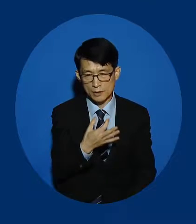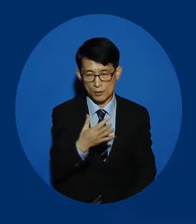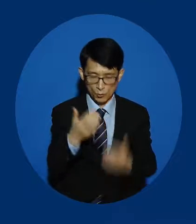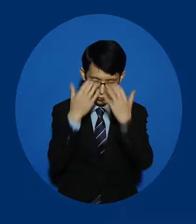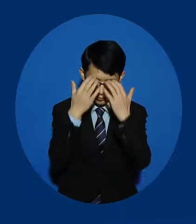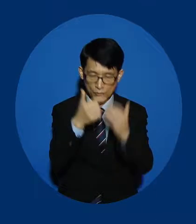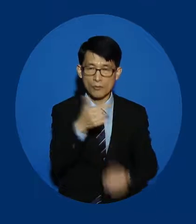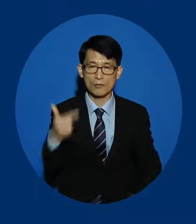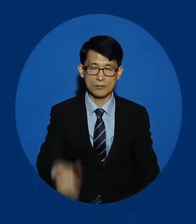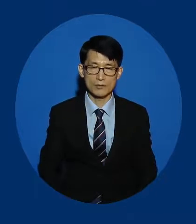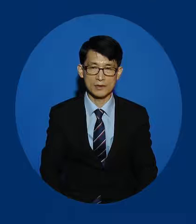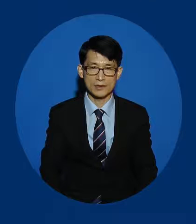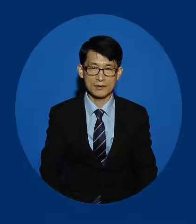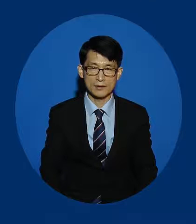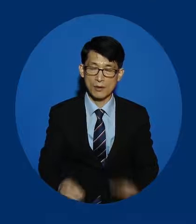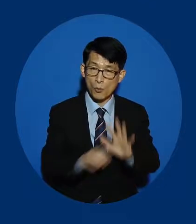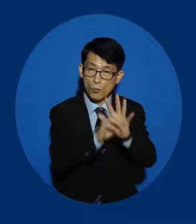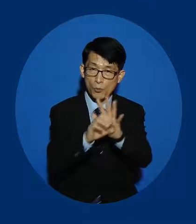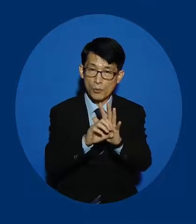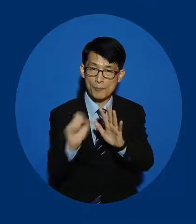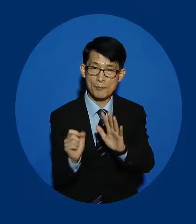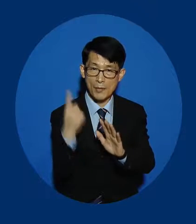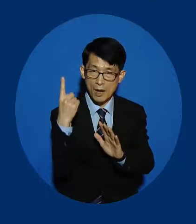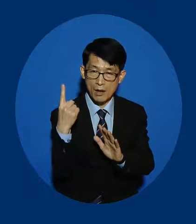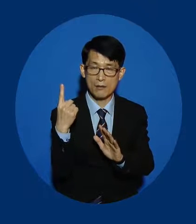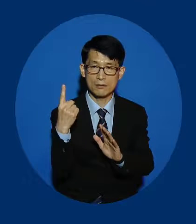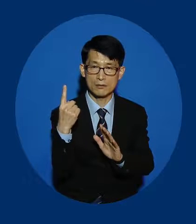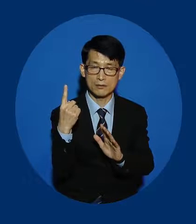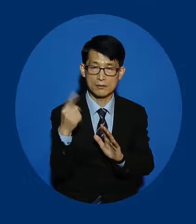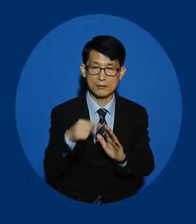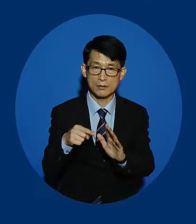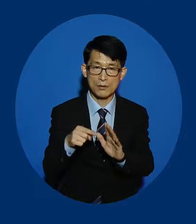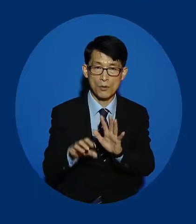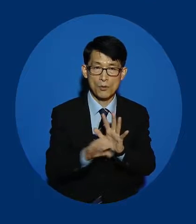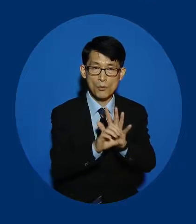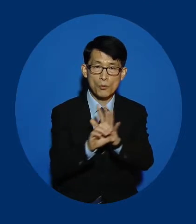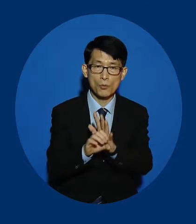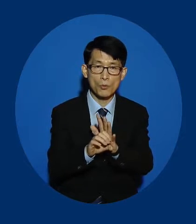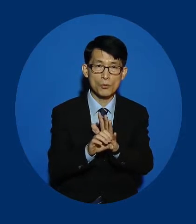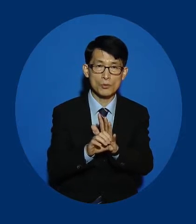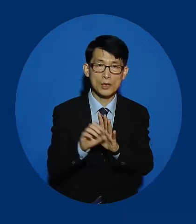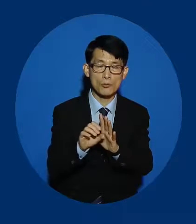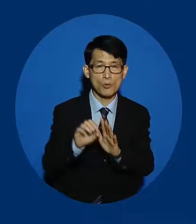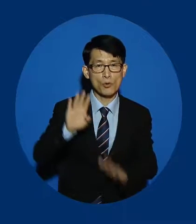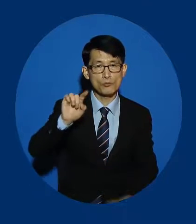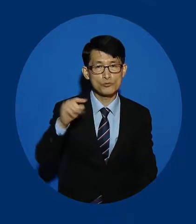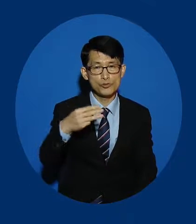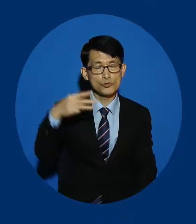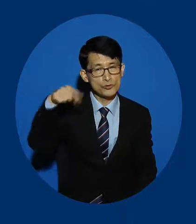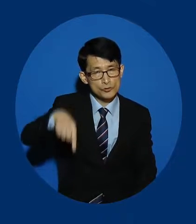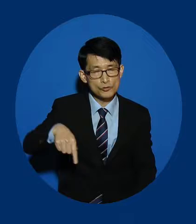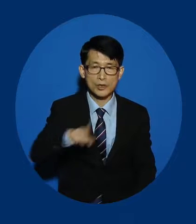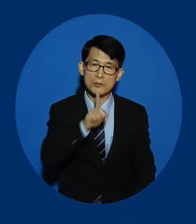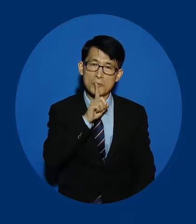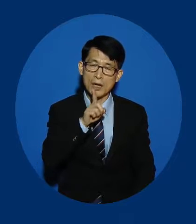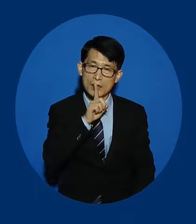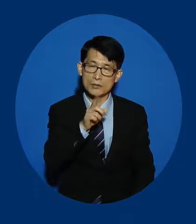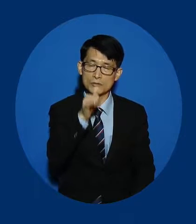특히 코로나19로 인해서 코로나 블루라는 신조어도 생기고 굉장히 어려운